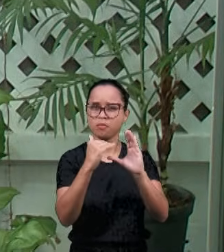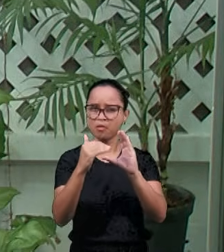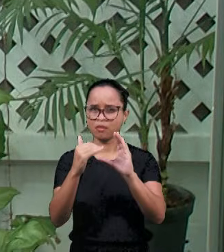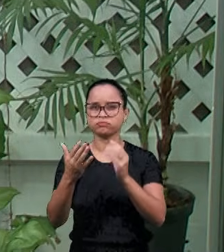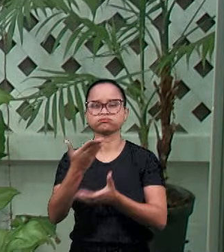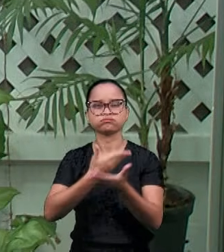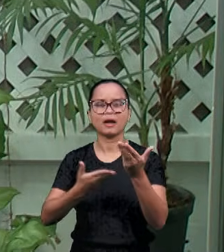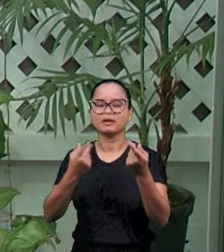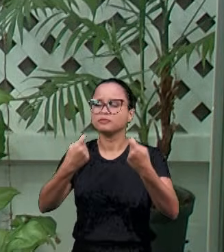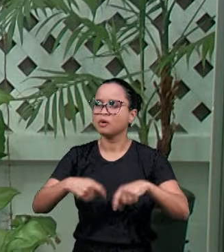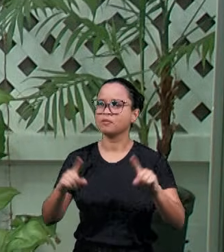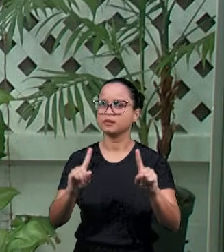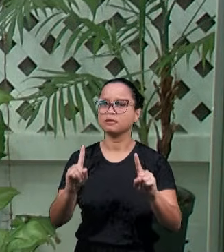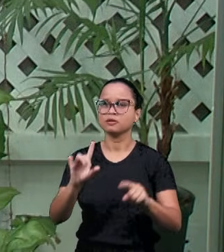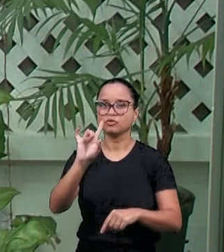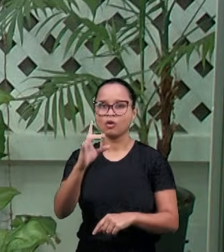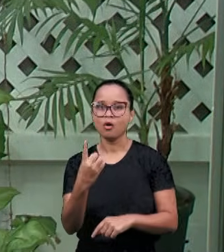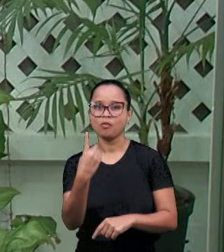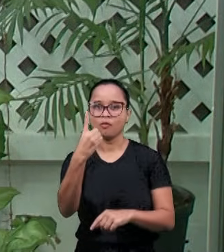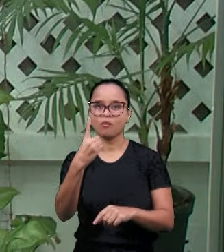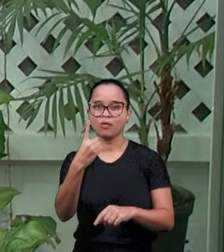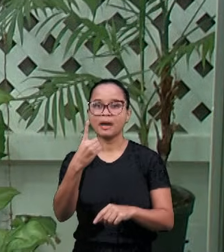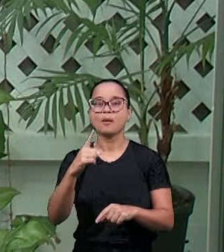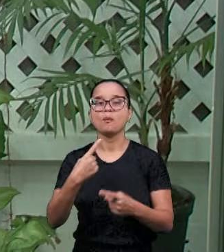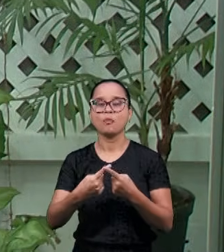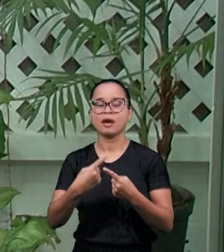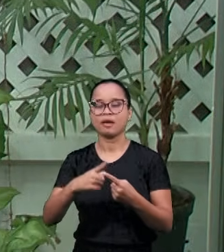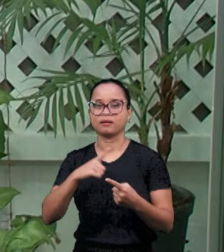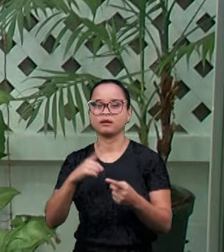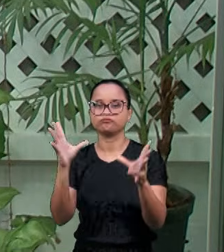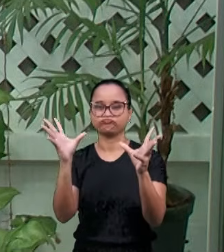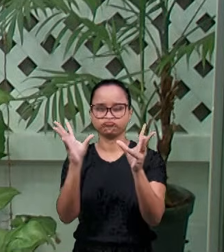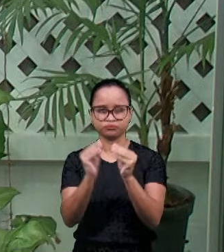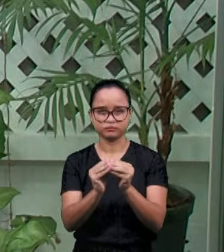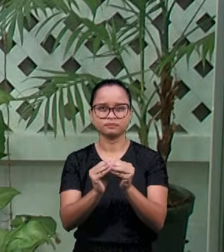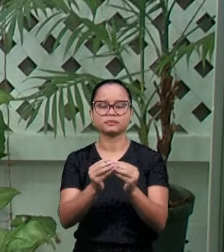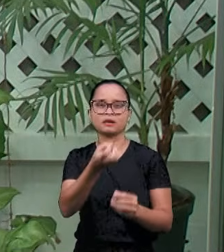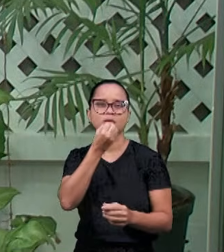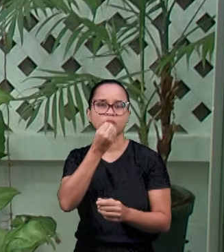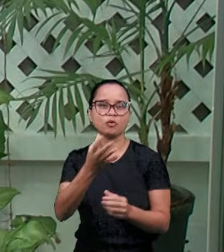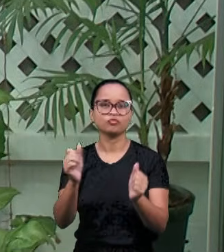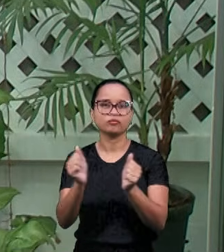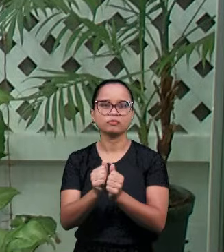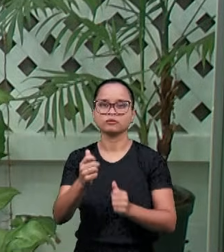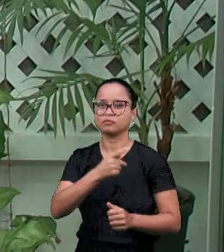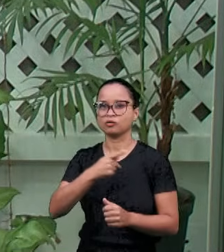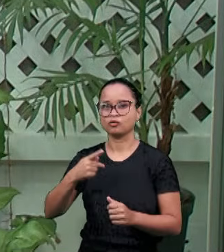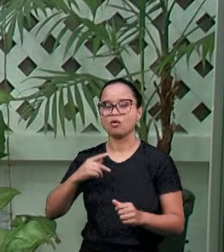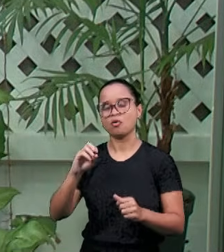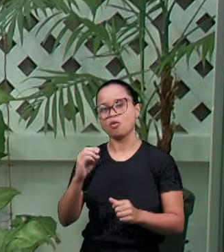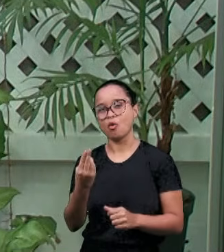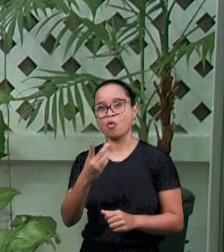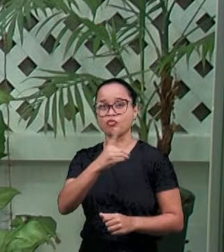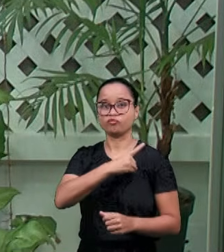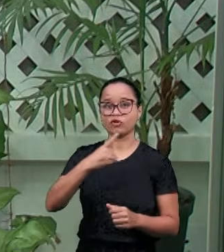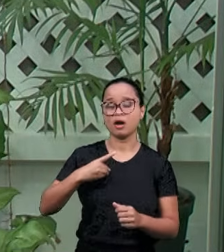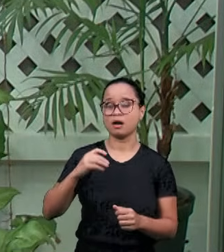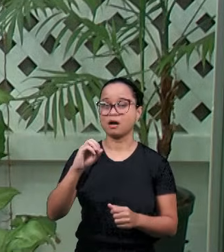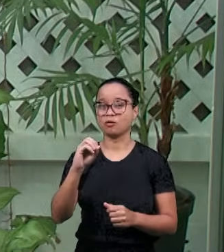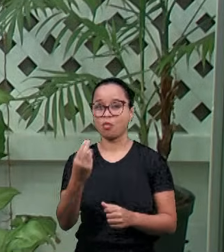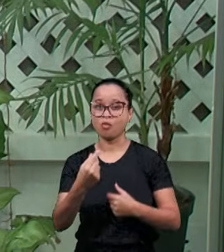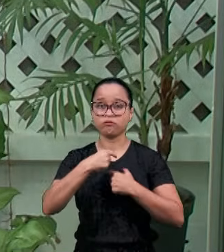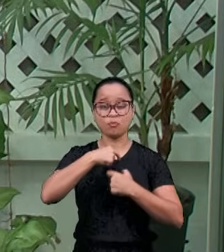ces participations. Juste un résumé, ce qui est très bien avec le pasteur, avec le diacre, un ouvrier.